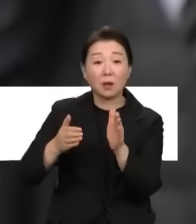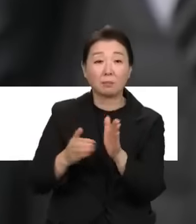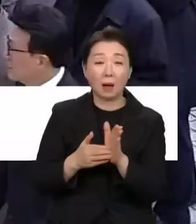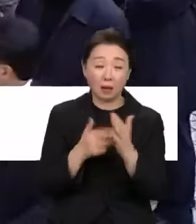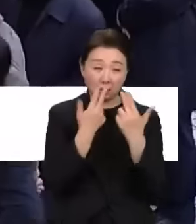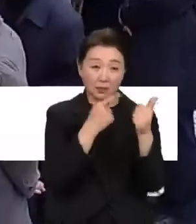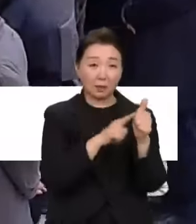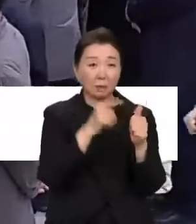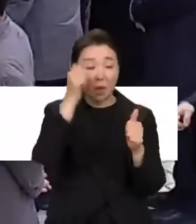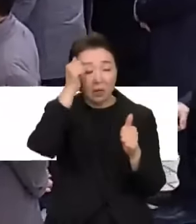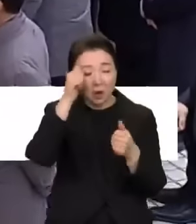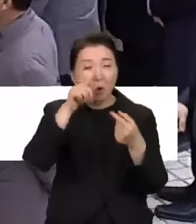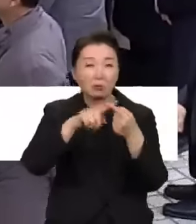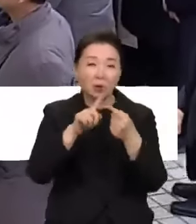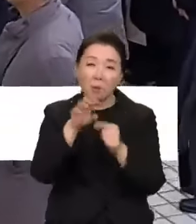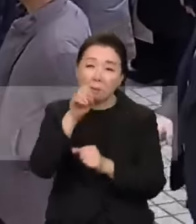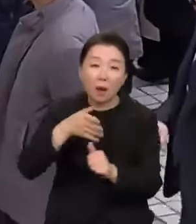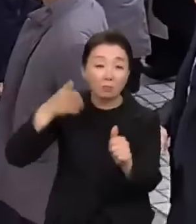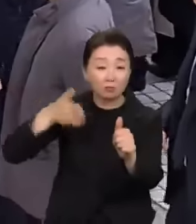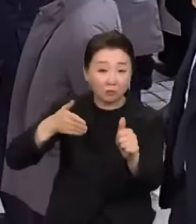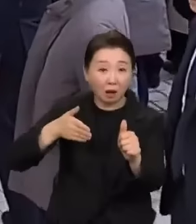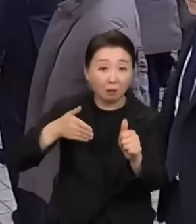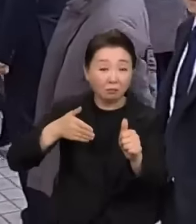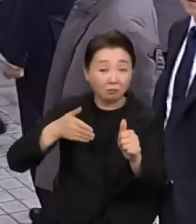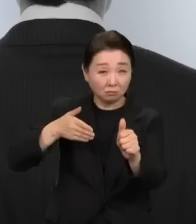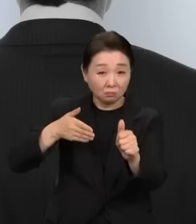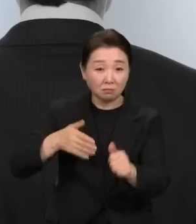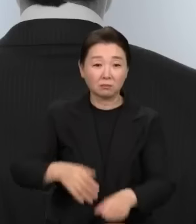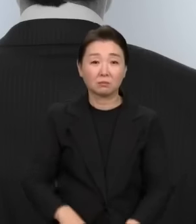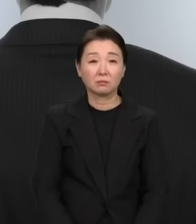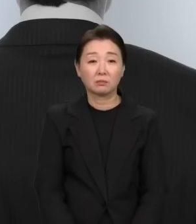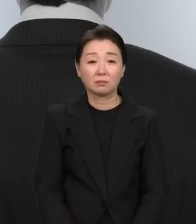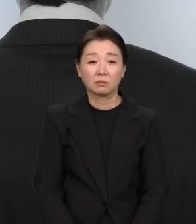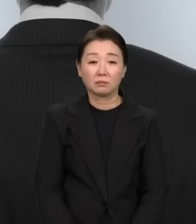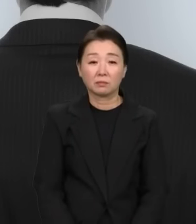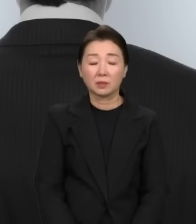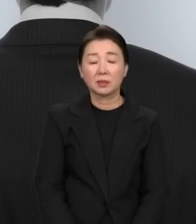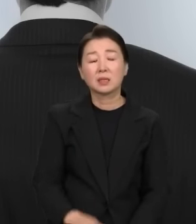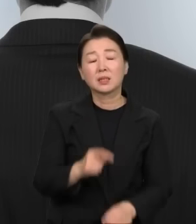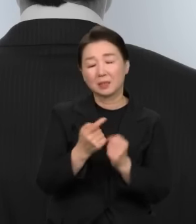대표는 기억나는 대로 얘기해달라고 한 대목을 강조했습니다. 지나간 일이니까